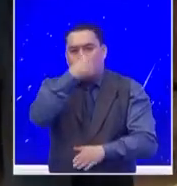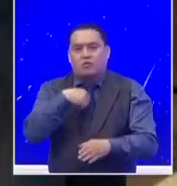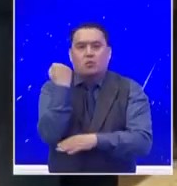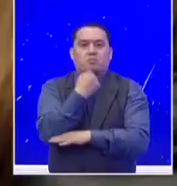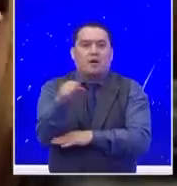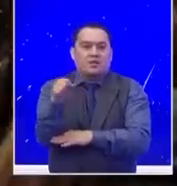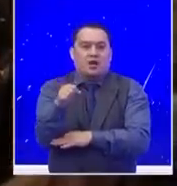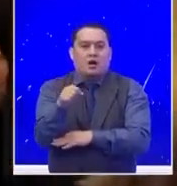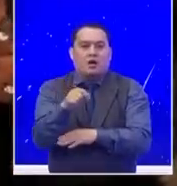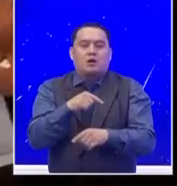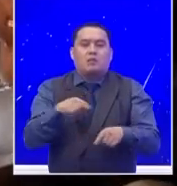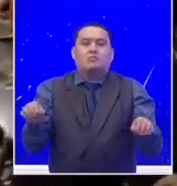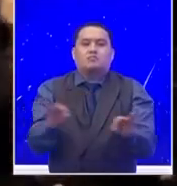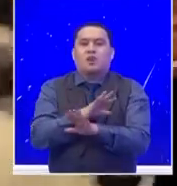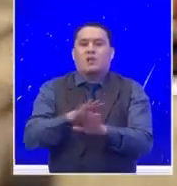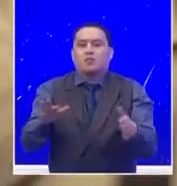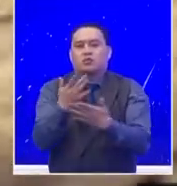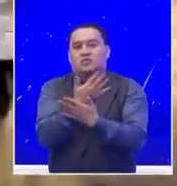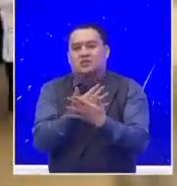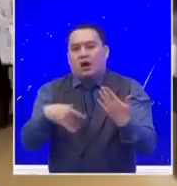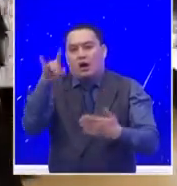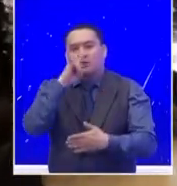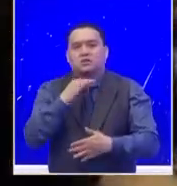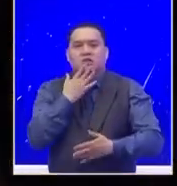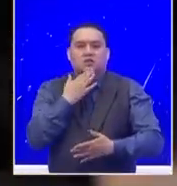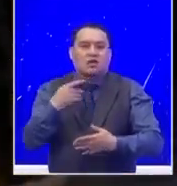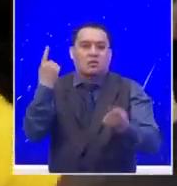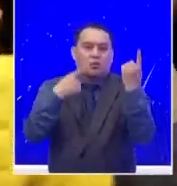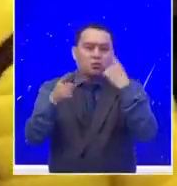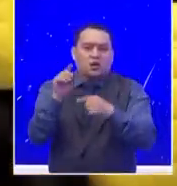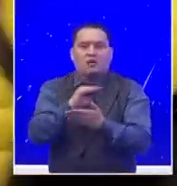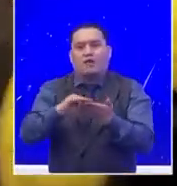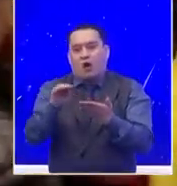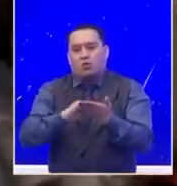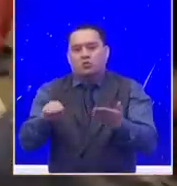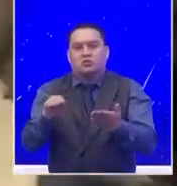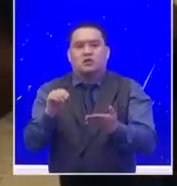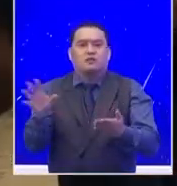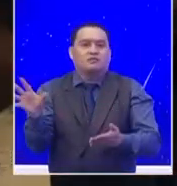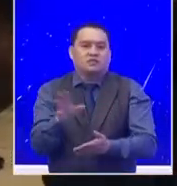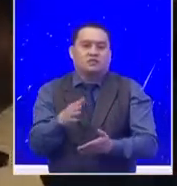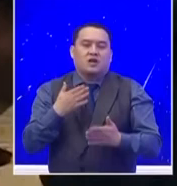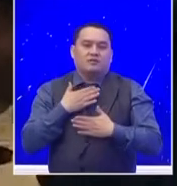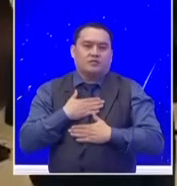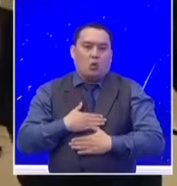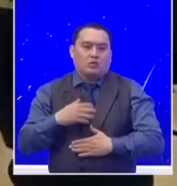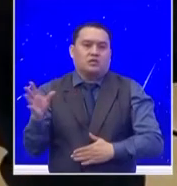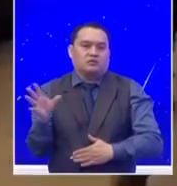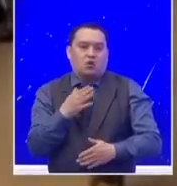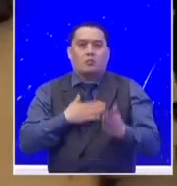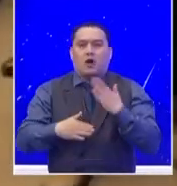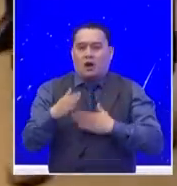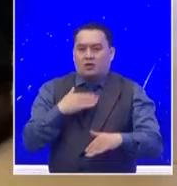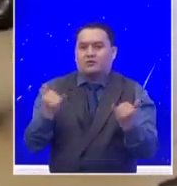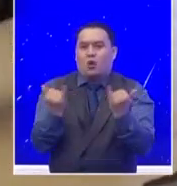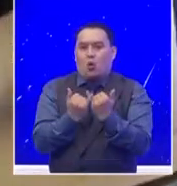Победы. Попурри из песен военных лет и казахские национальные произведения буквально не оставили равнодушных никого и порадует